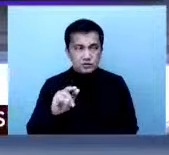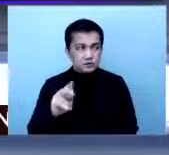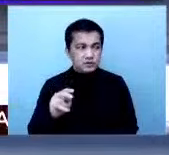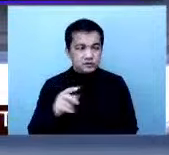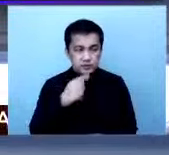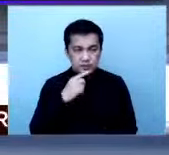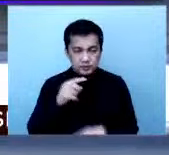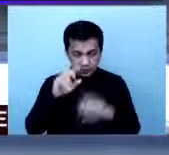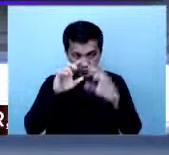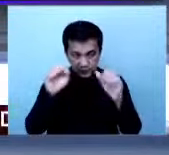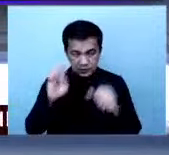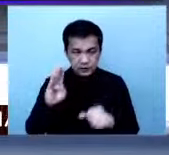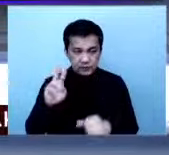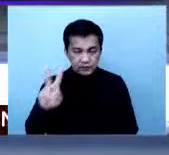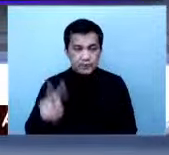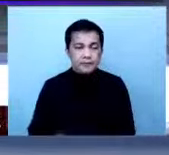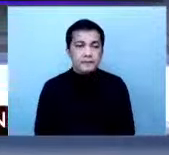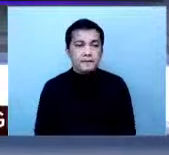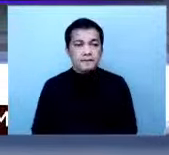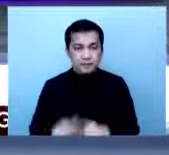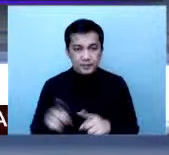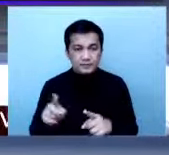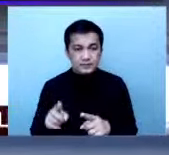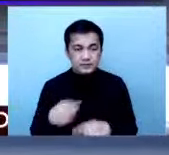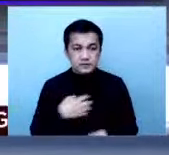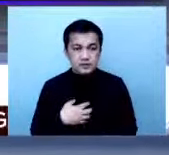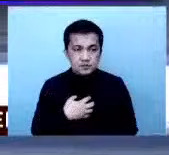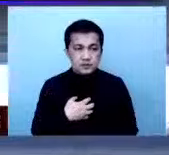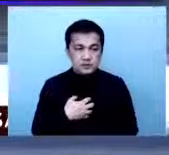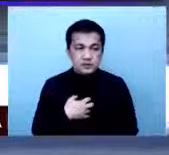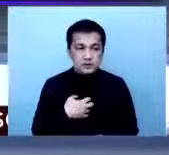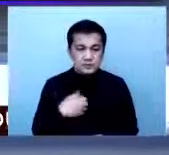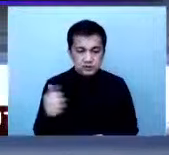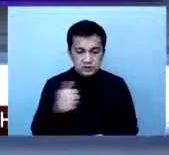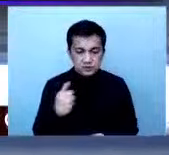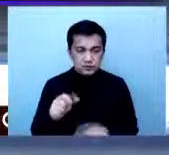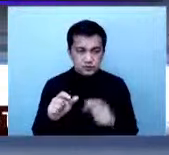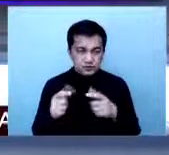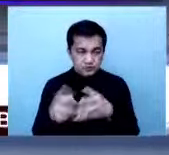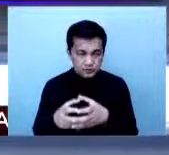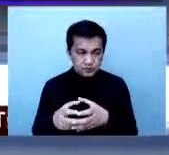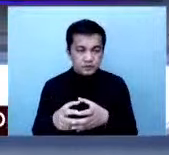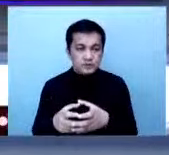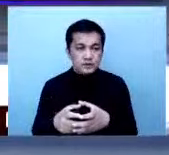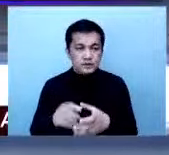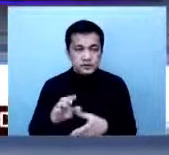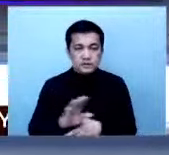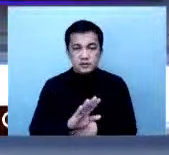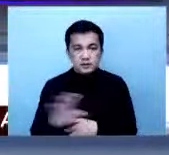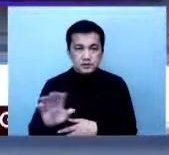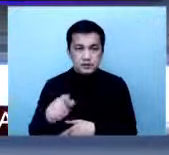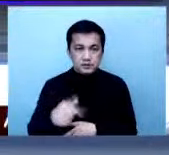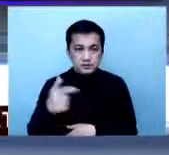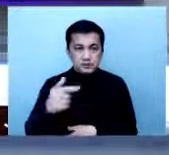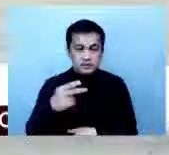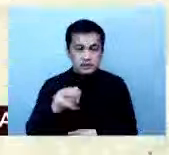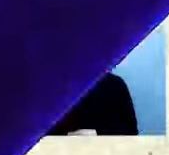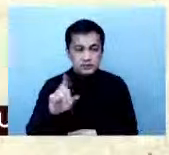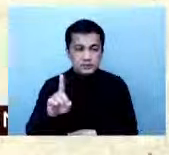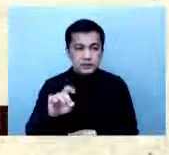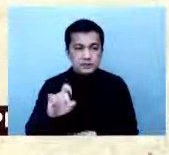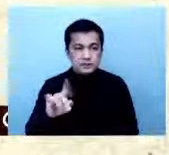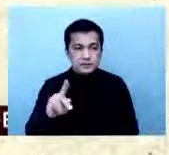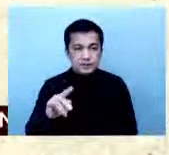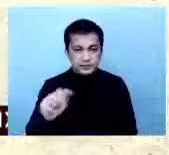kay pangulong Bongbong Marcos pero pinalagan yan ng ilang transport group nasa frontline ng balitang yan si Gerard de la